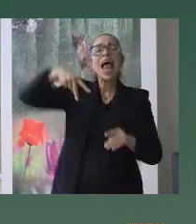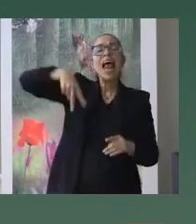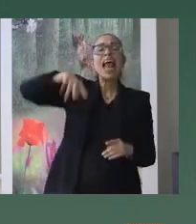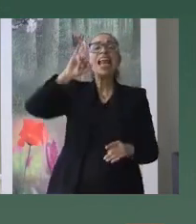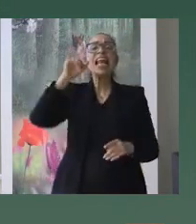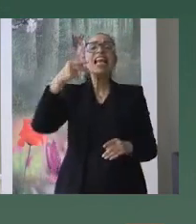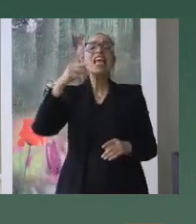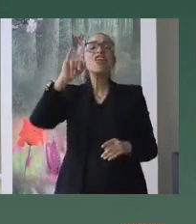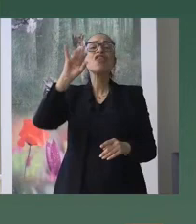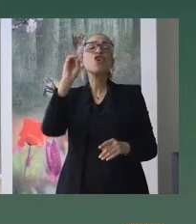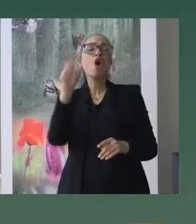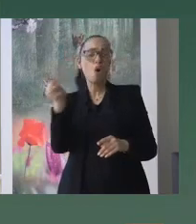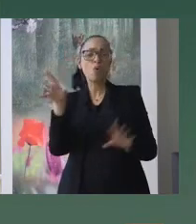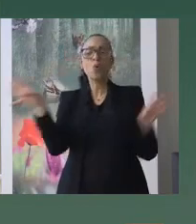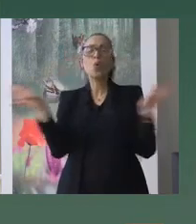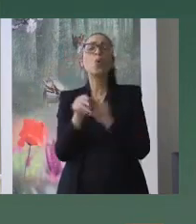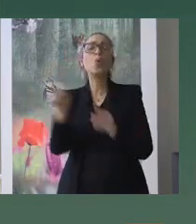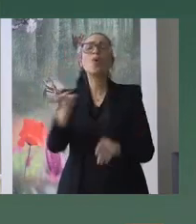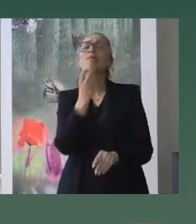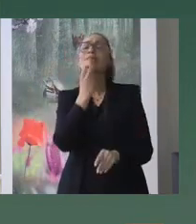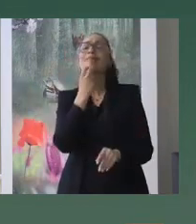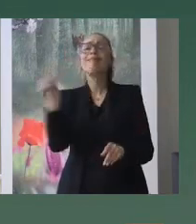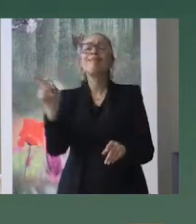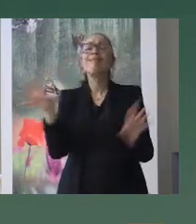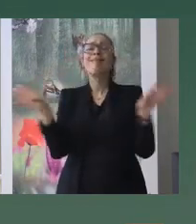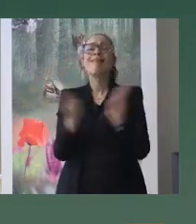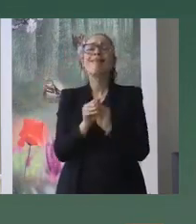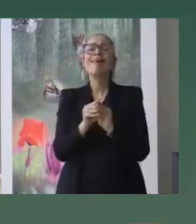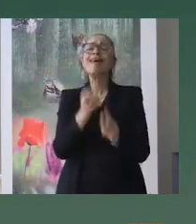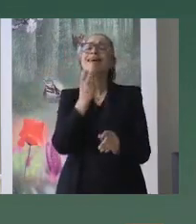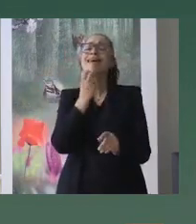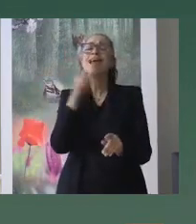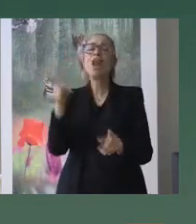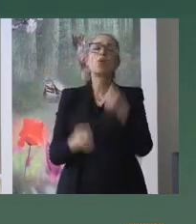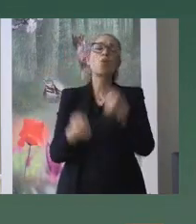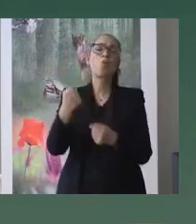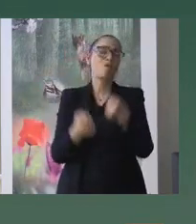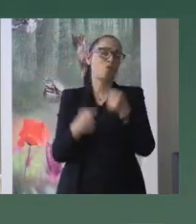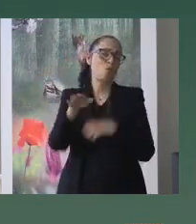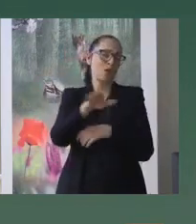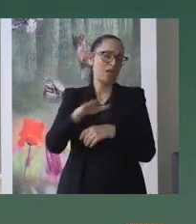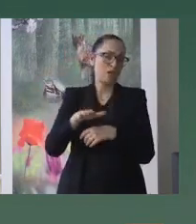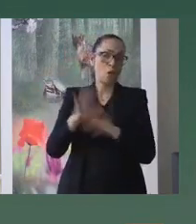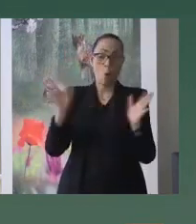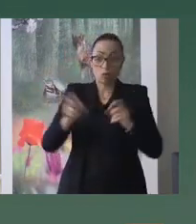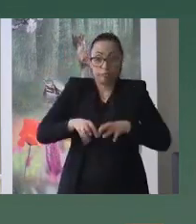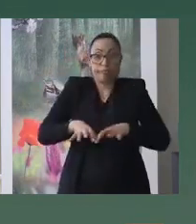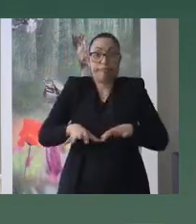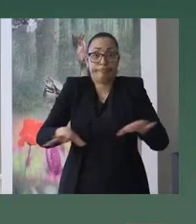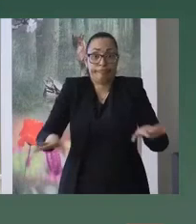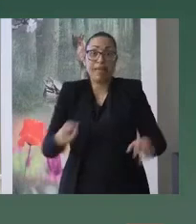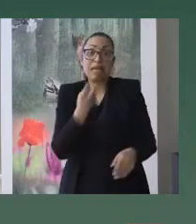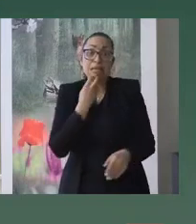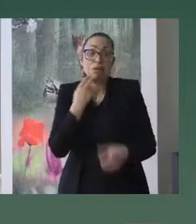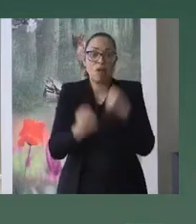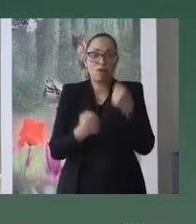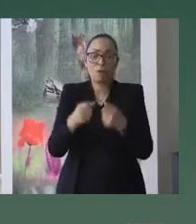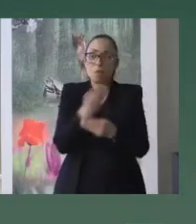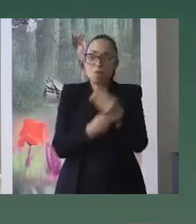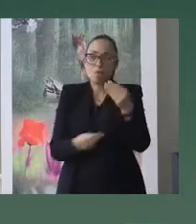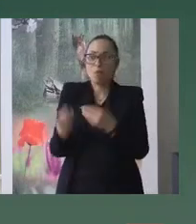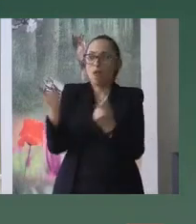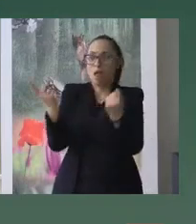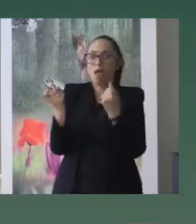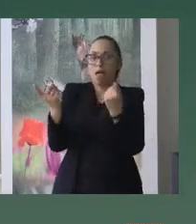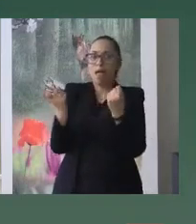λίθιο χρησιμοποιείται για τις μπαταρίες των ηλεκτρικών αυτοκινήτων. Όσο λοιπόν επεκτείνεται η υπόθεση ηλεκτρικό αυτοκίνητο, τόσο μεγαλύτερη